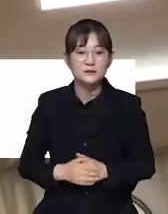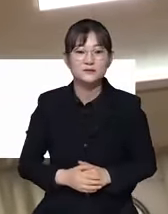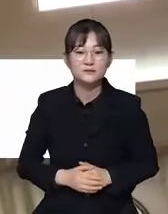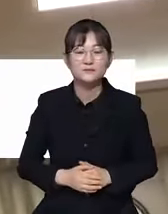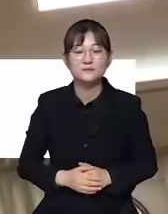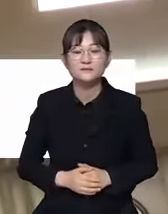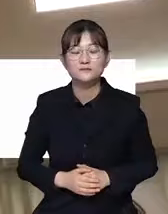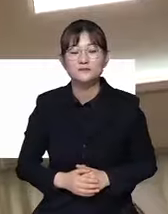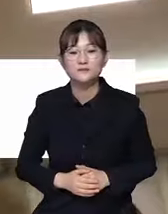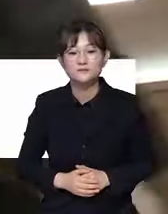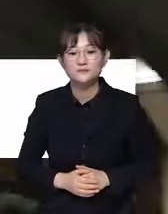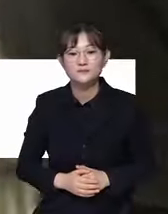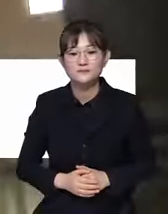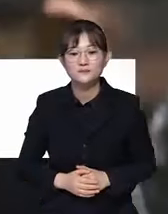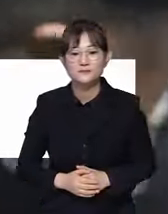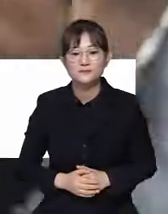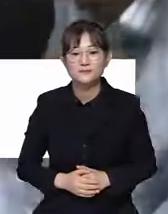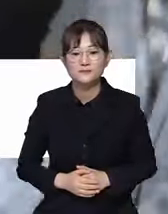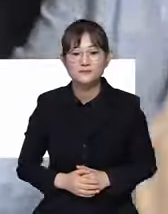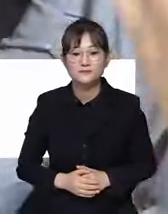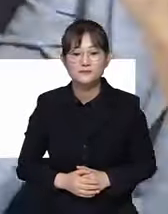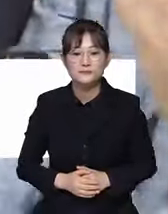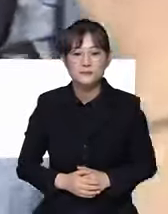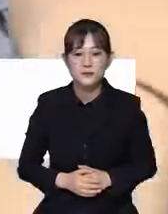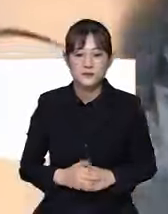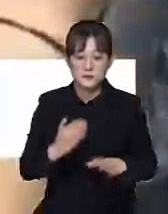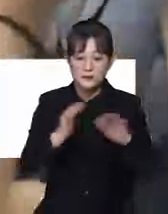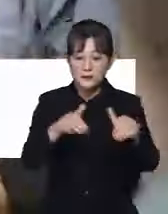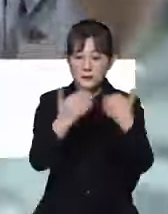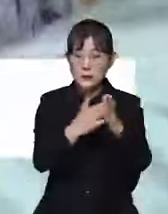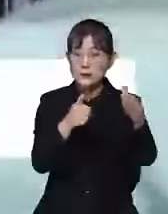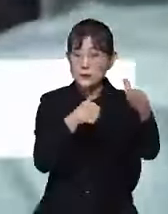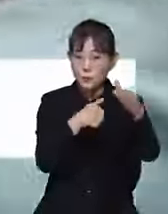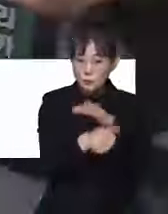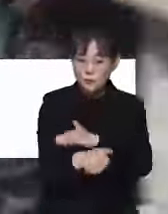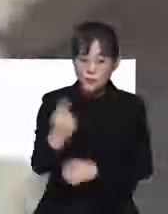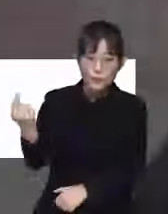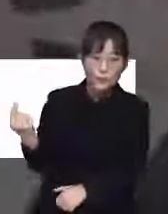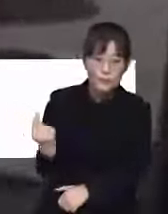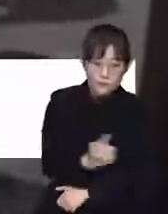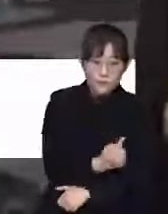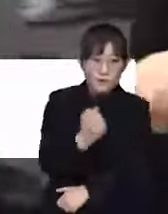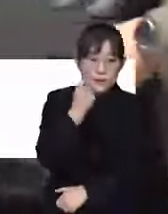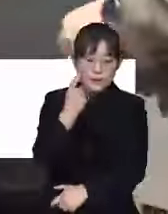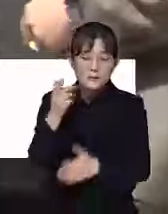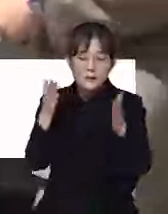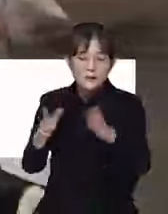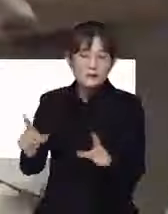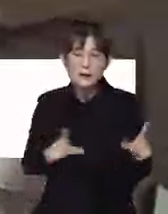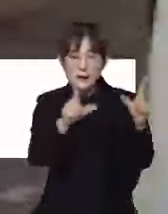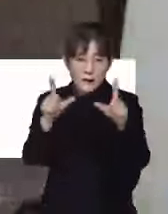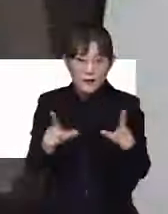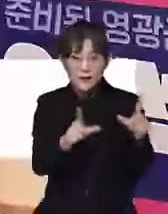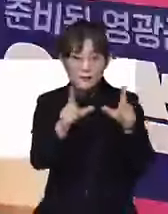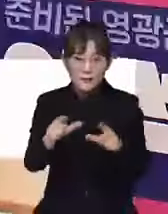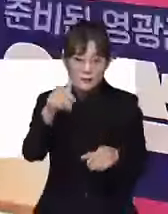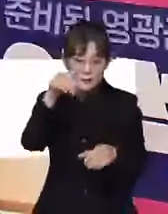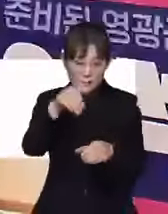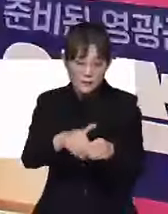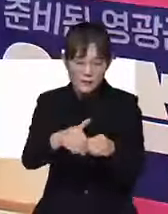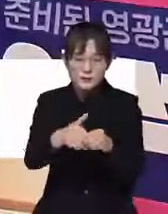최대 격전지로 떠올랐습니다 각당 대표들이 총 출동하고 월세 사리를 하는 등 선거